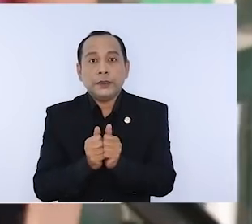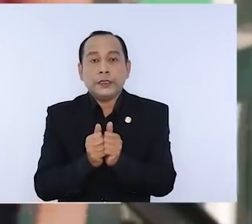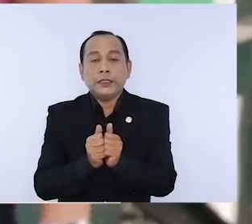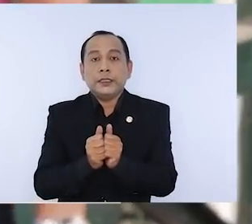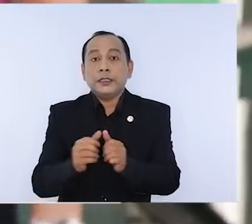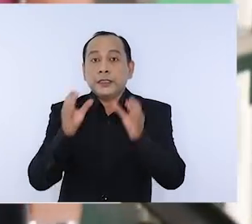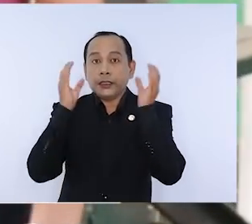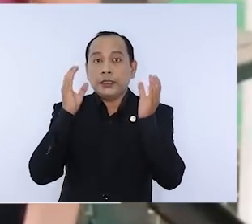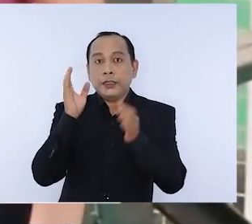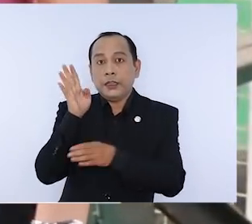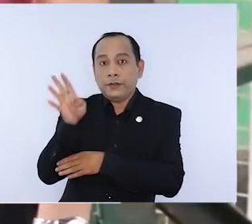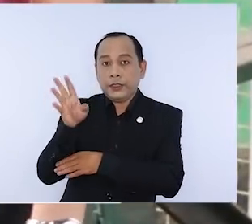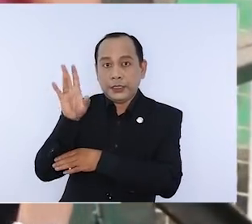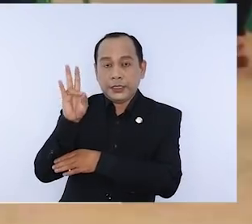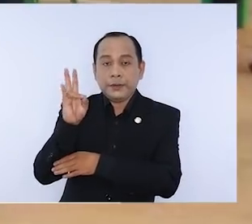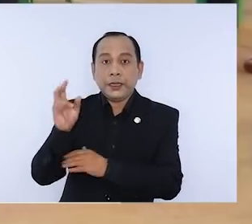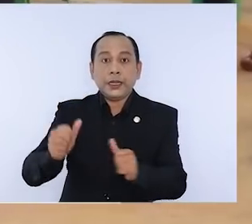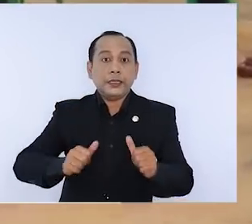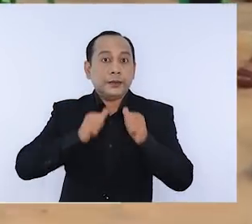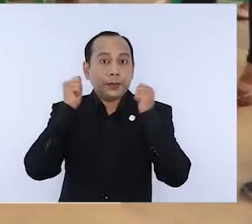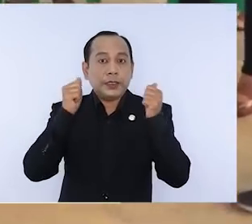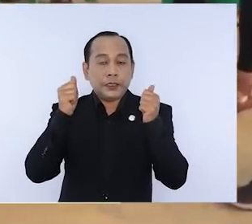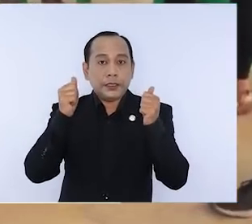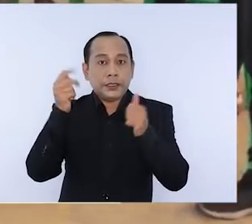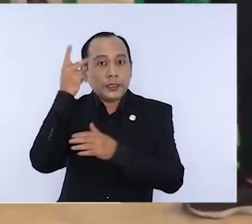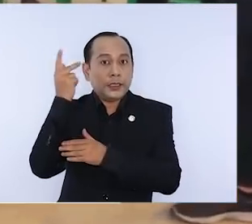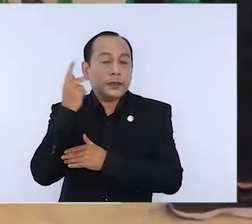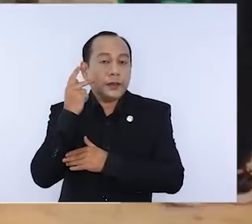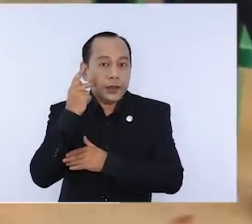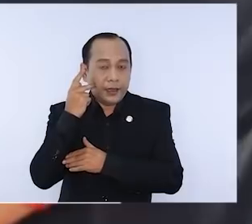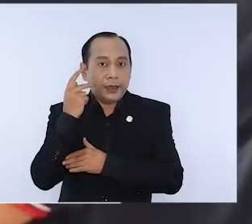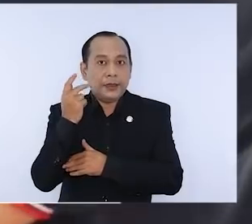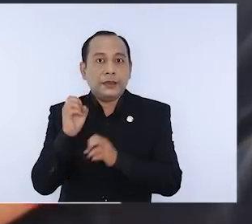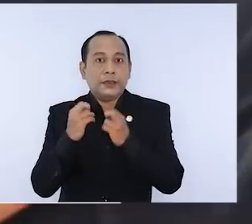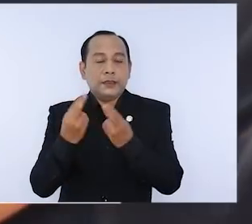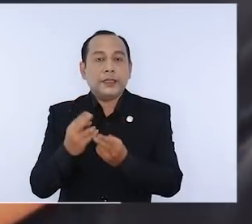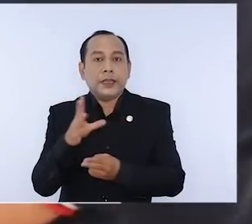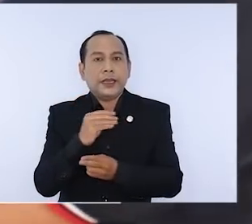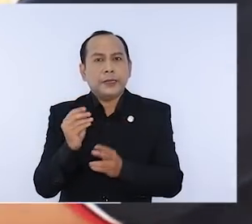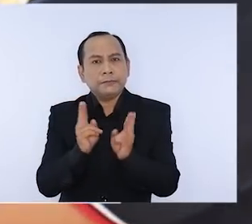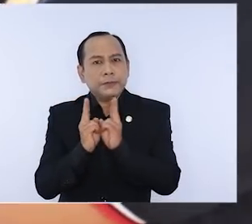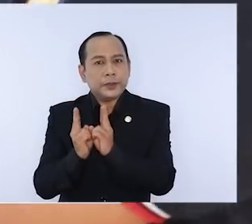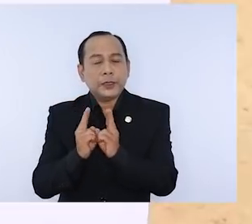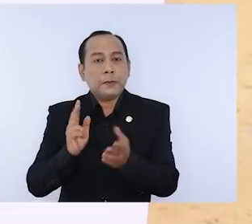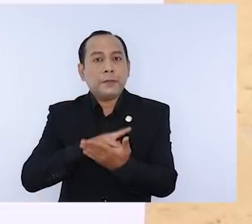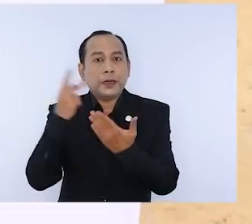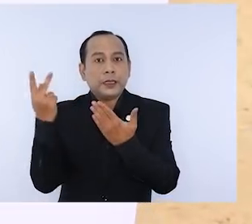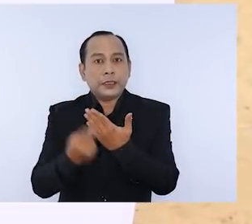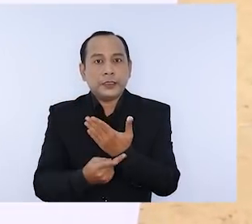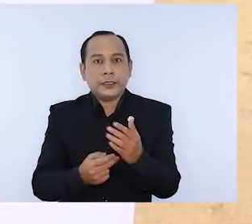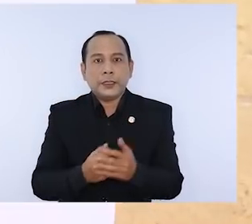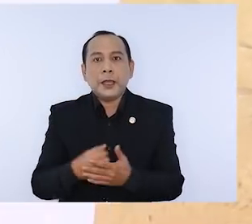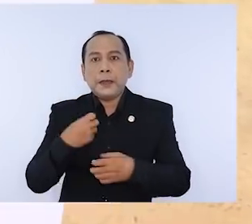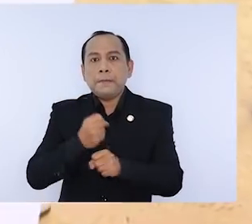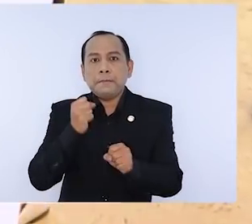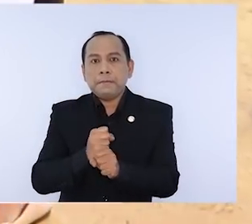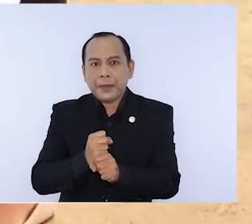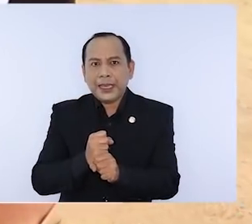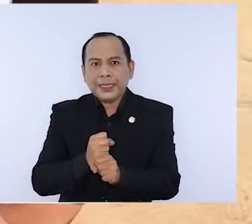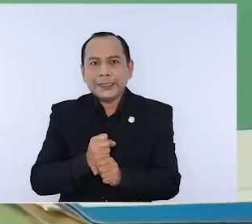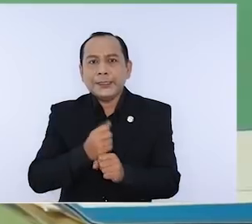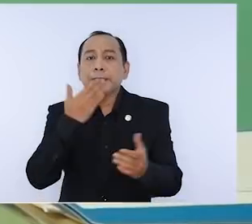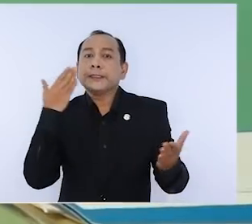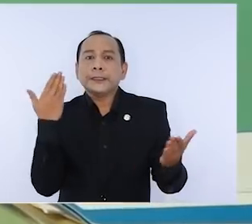ng 47th anibersaryo ng kapisan ng Kadiwa at pakikiisa sa proyektong Make Kindness